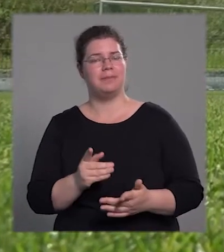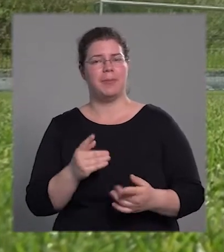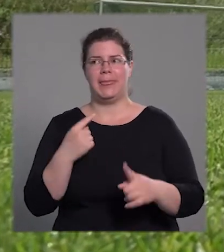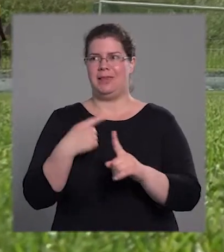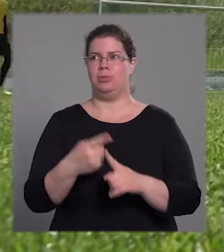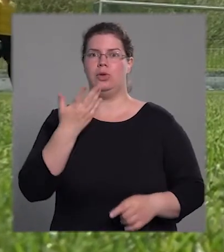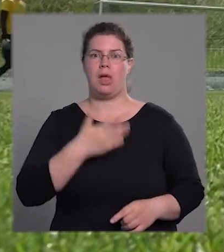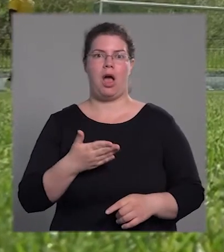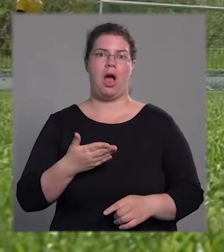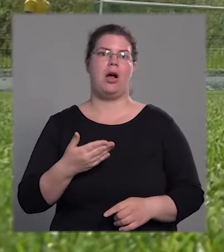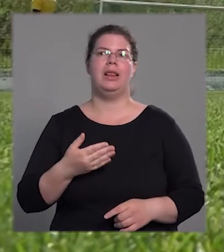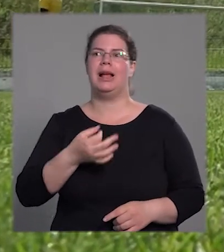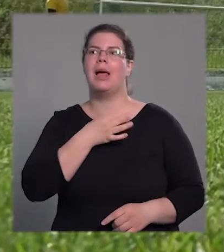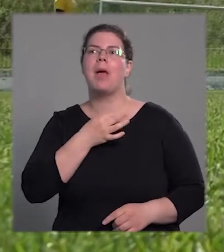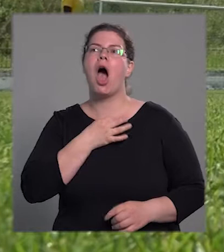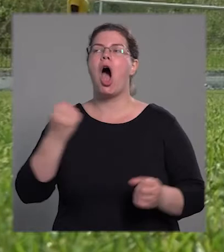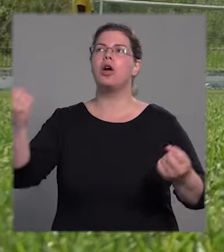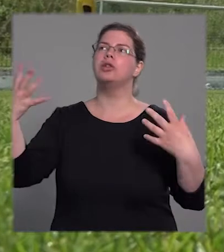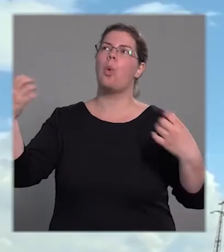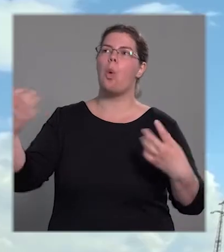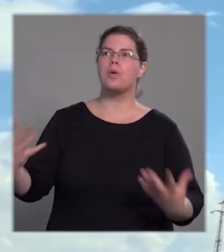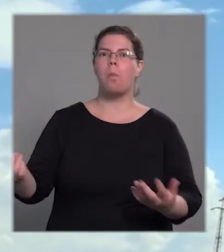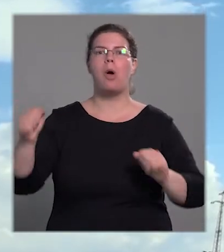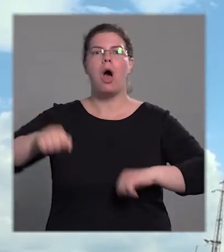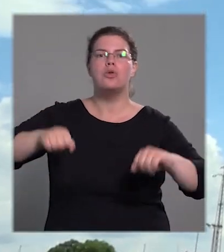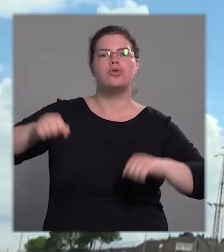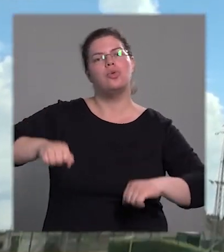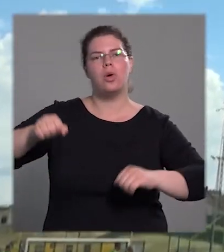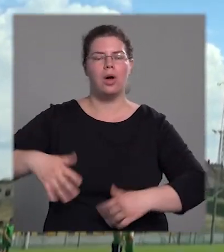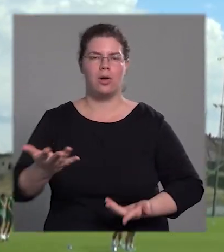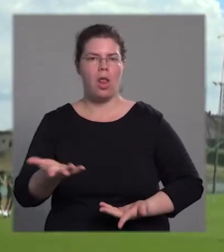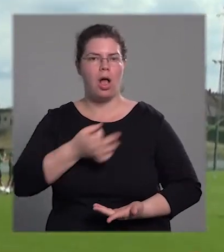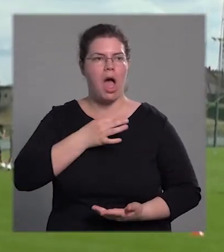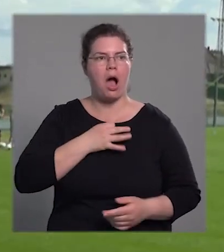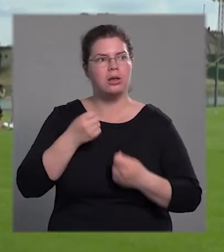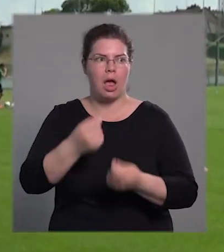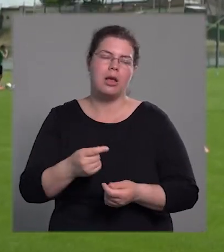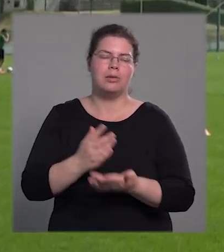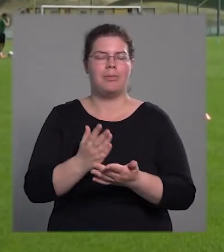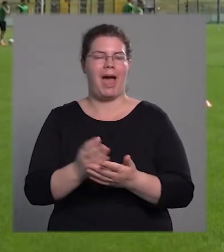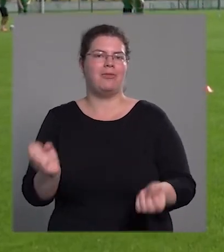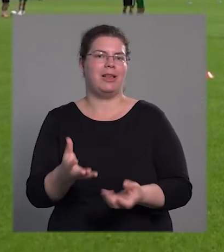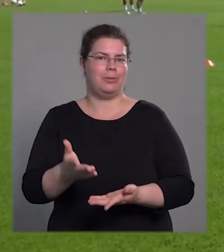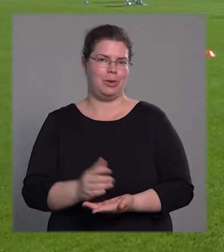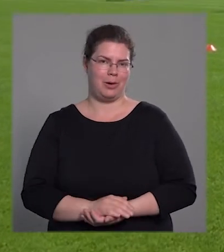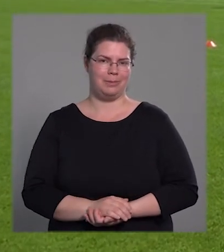akár bekapcsolnak egy hangszóróból egy szurkolói ritmus, már az egy picit földobja a mérkőzést.